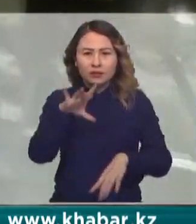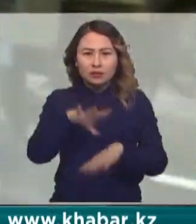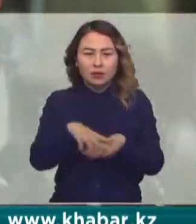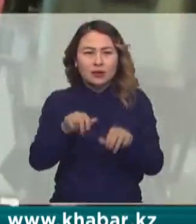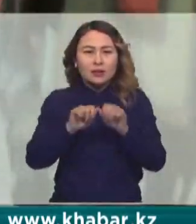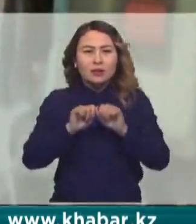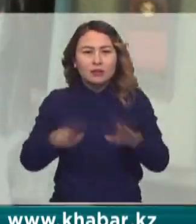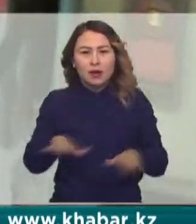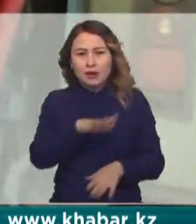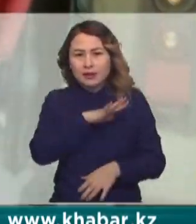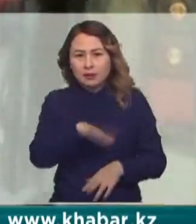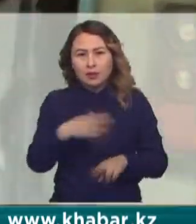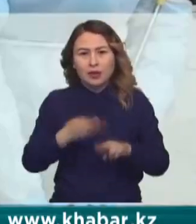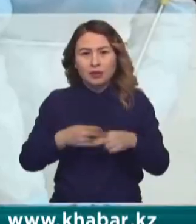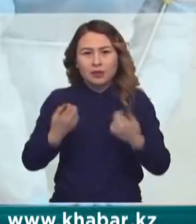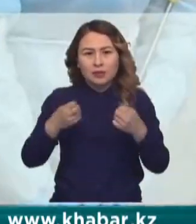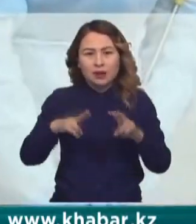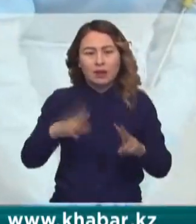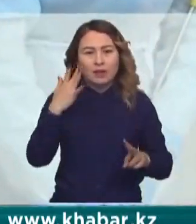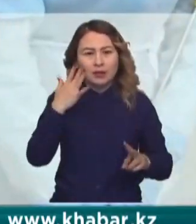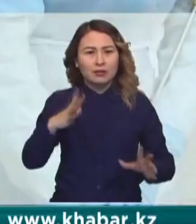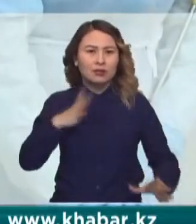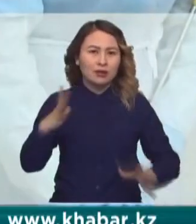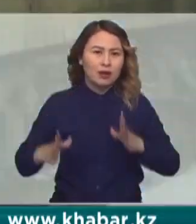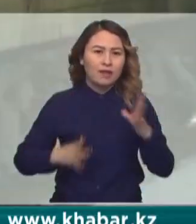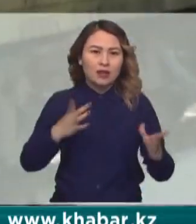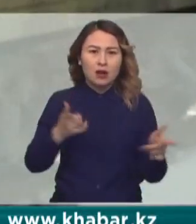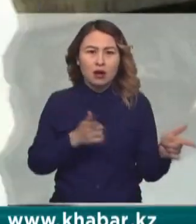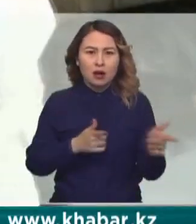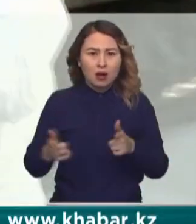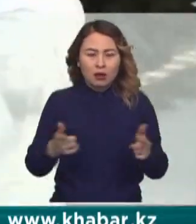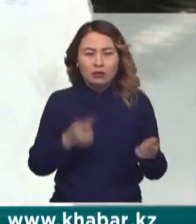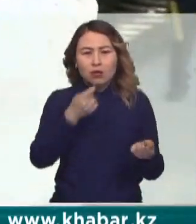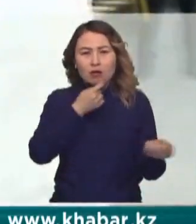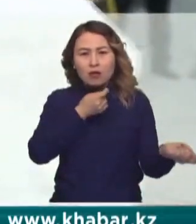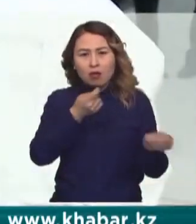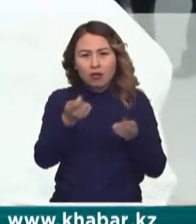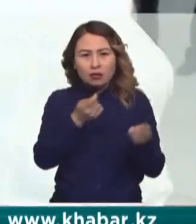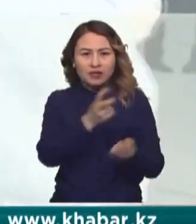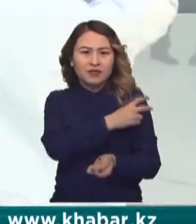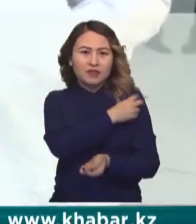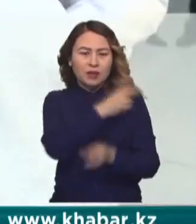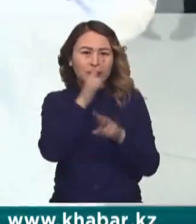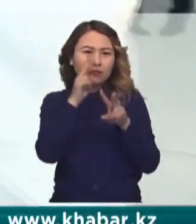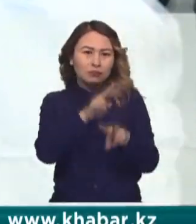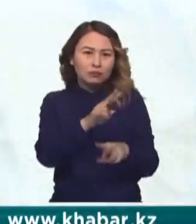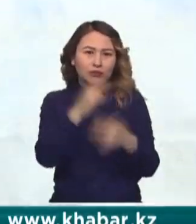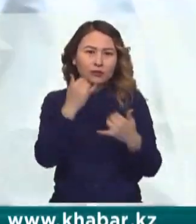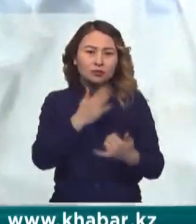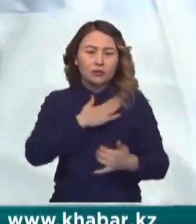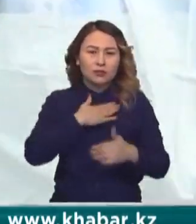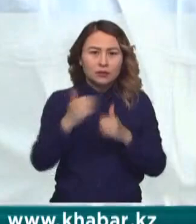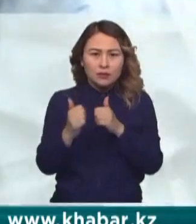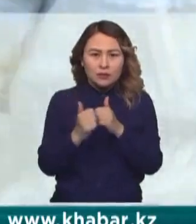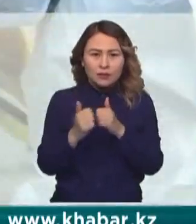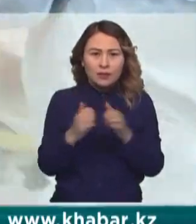алуға бағытталған дейді тауарлар мен көрсетілетін қызметтердің сапасы мен қауіпсіздігін бақылаушы дәрігерлер. Қазір менің қасымда